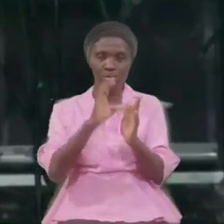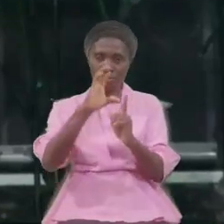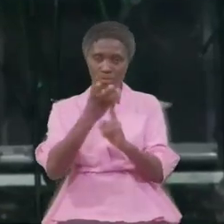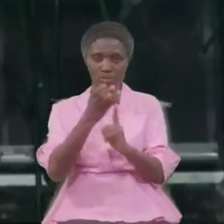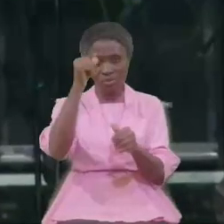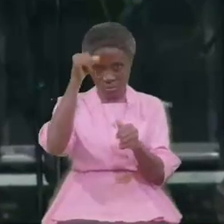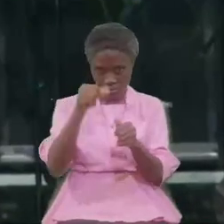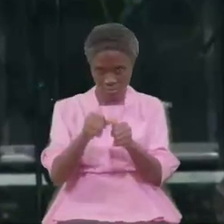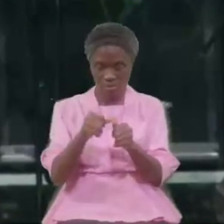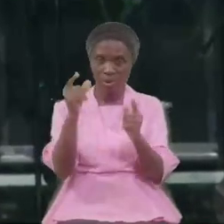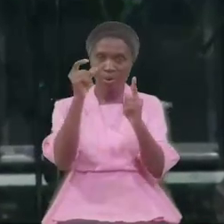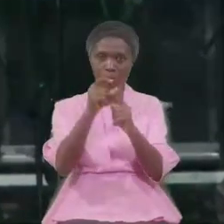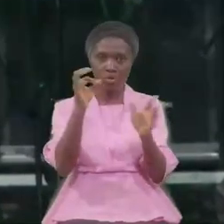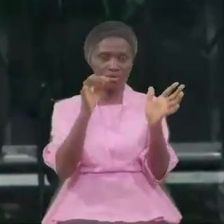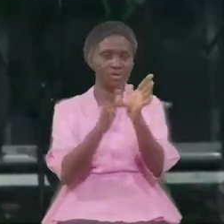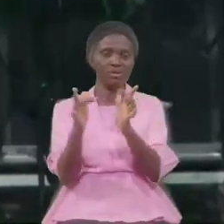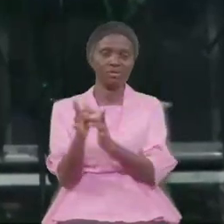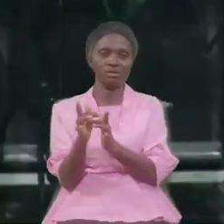rappelez-vous les paroles de Jésus.